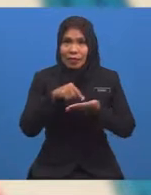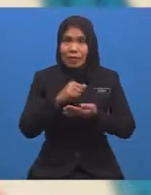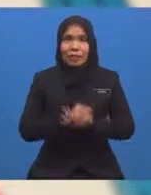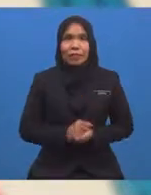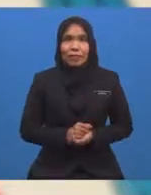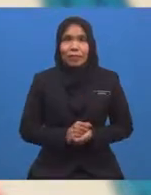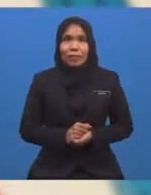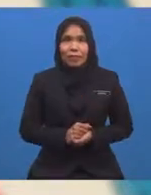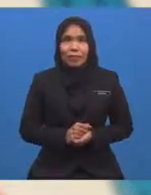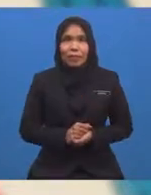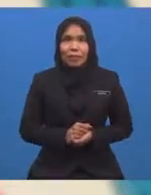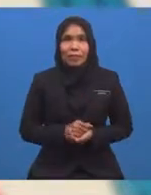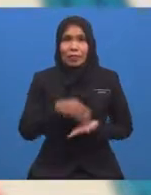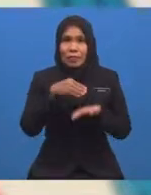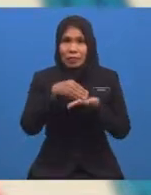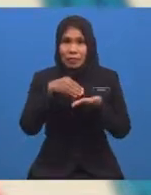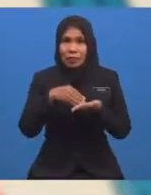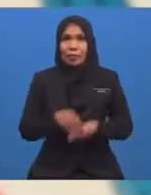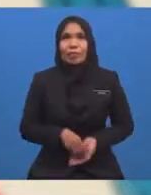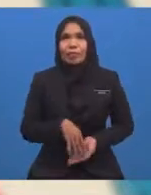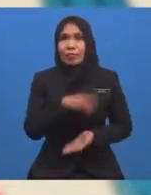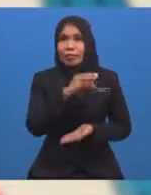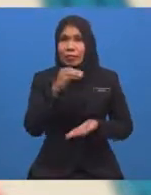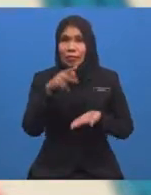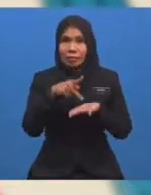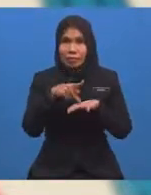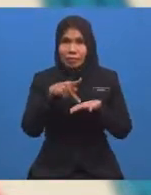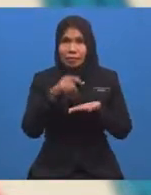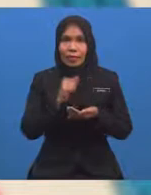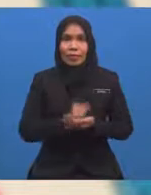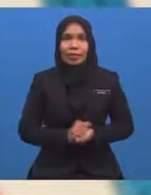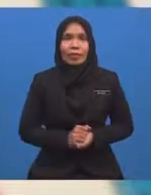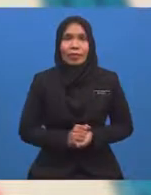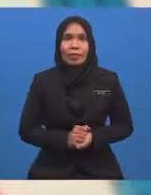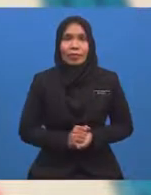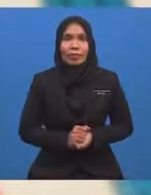ialah nisbah dan kadar and